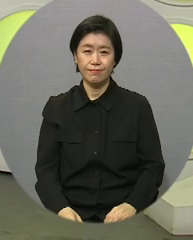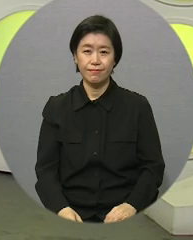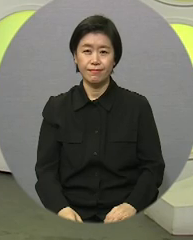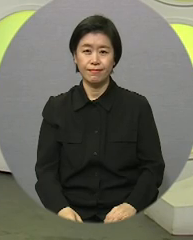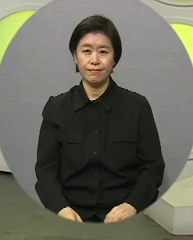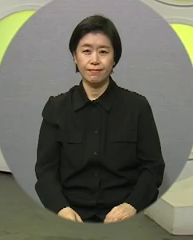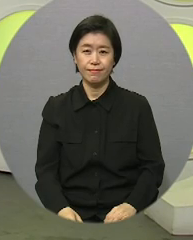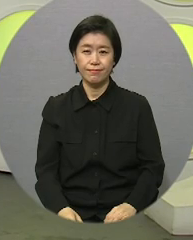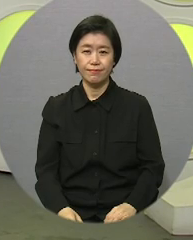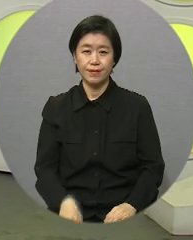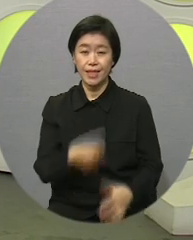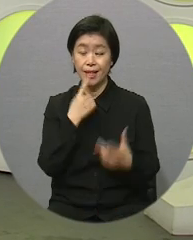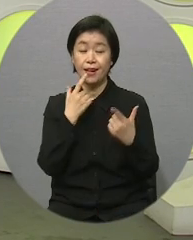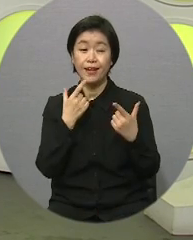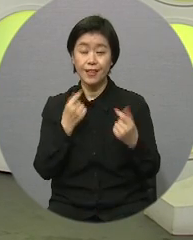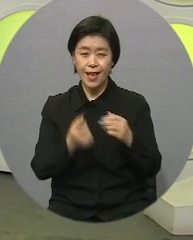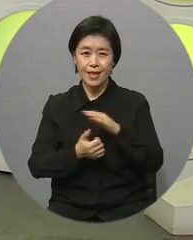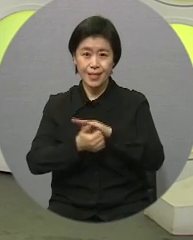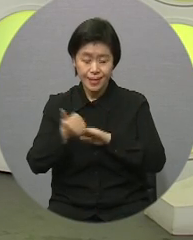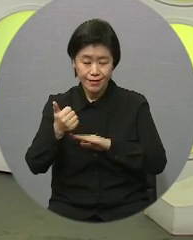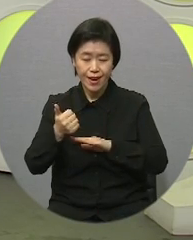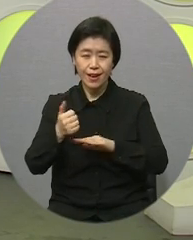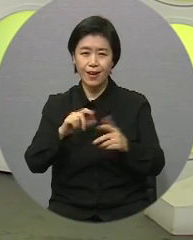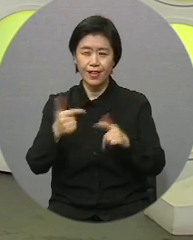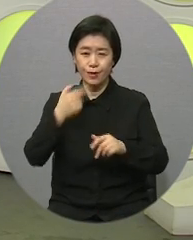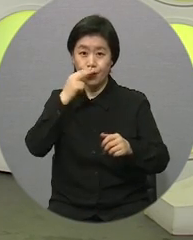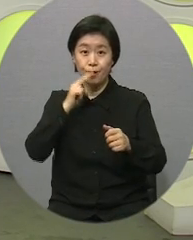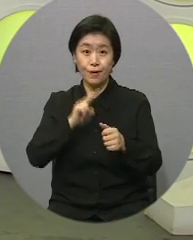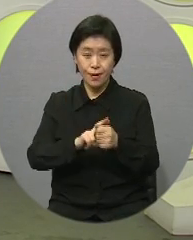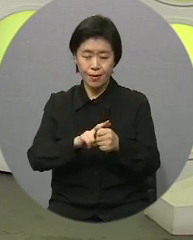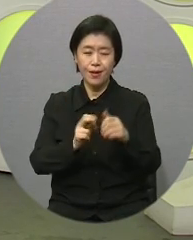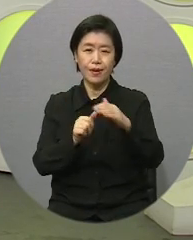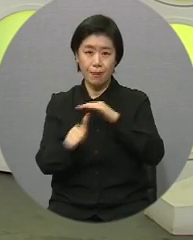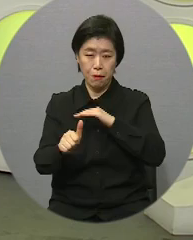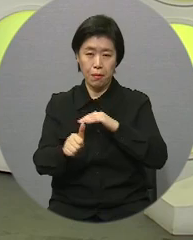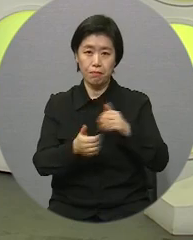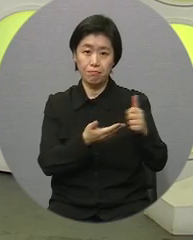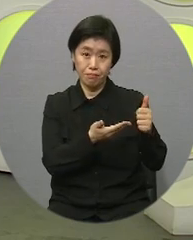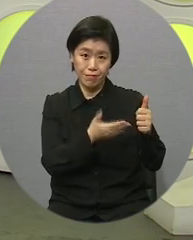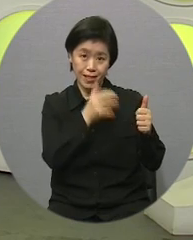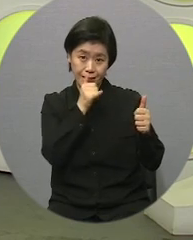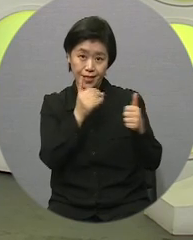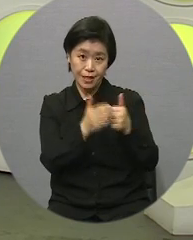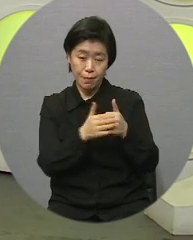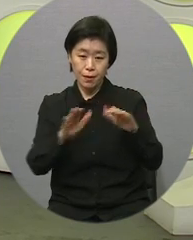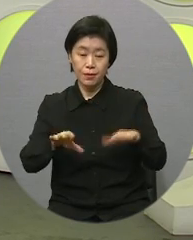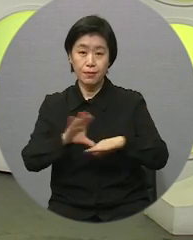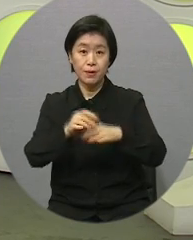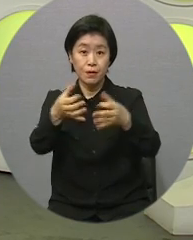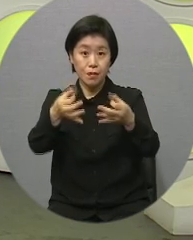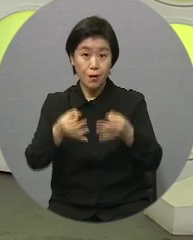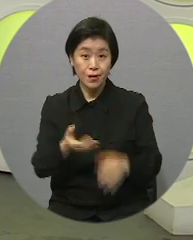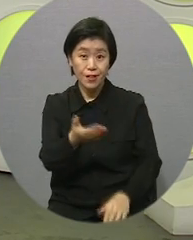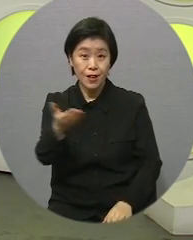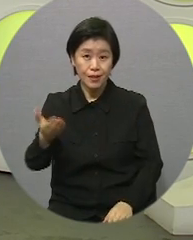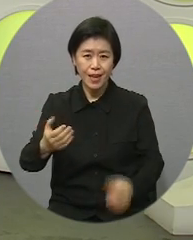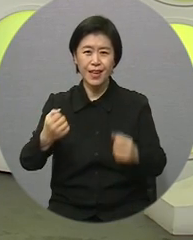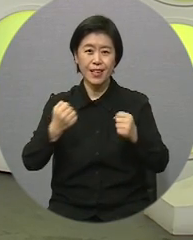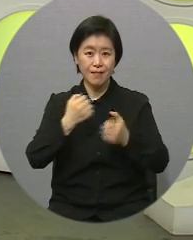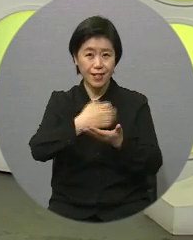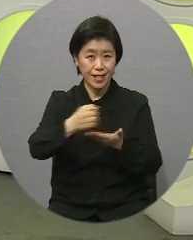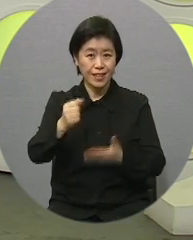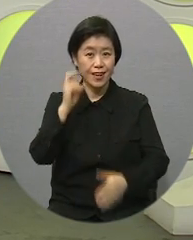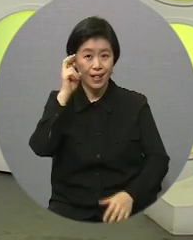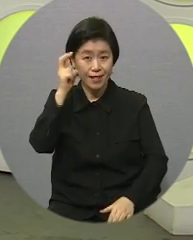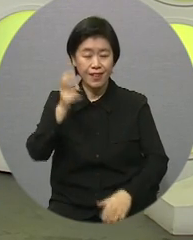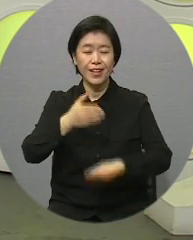멋네 그렇게 희망과 도전의 아이콘으로 우리 시청자 여러분들께도 힘이 돼 주고자 이렇게 나오셨습니다